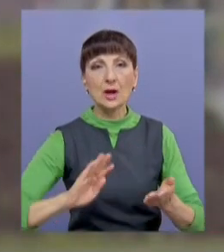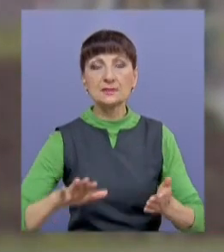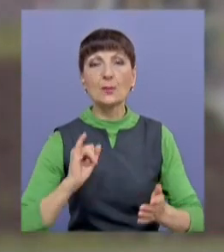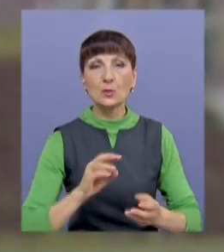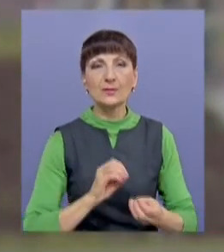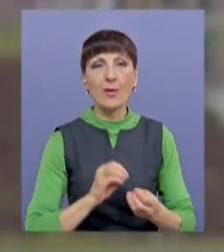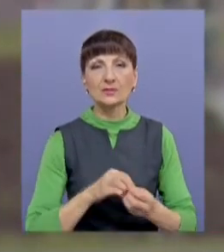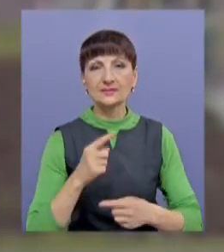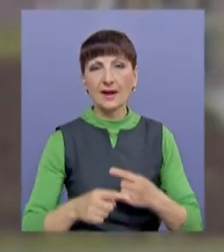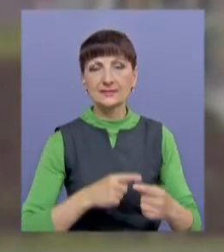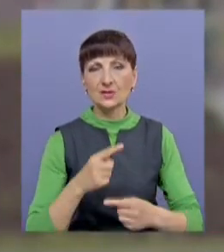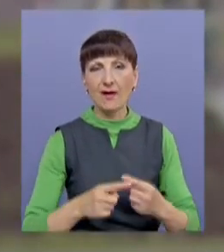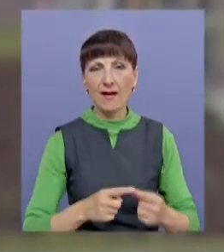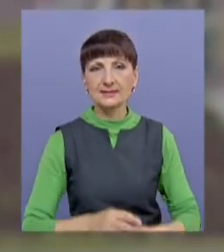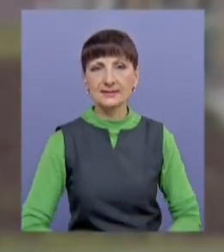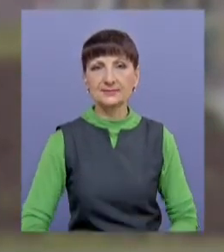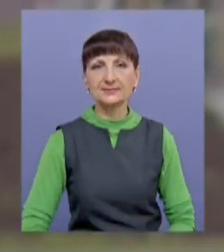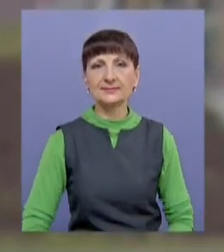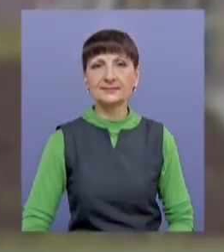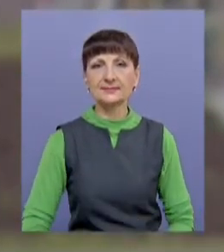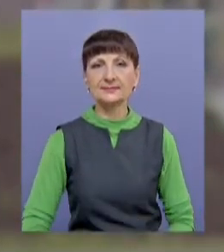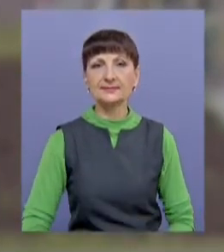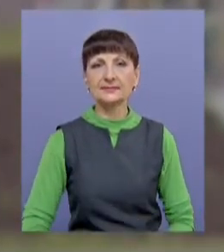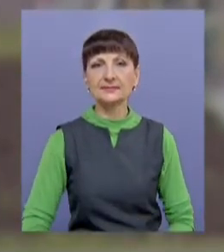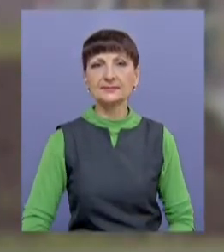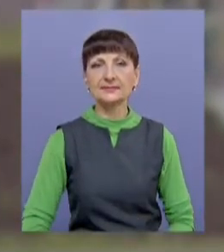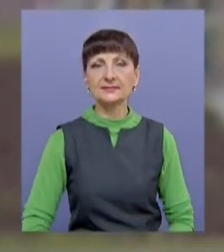носить традиционный характер. Ильза Такчурин,